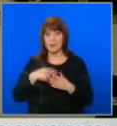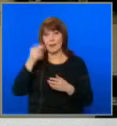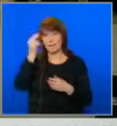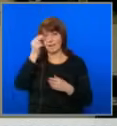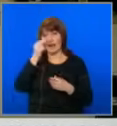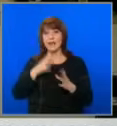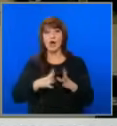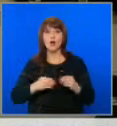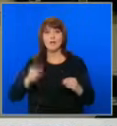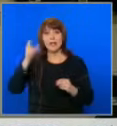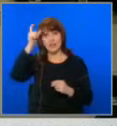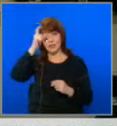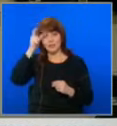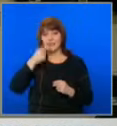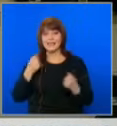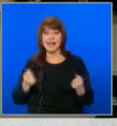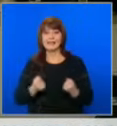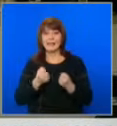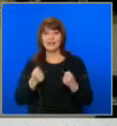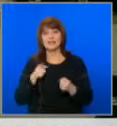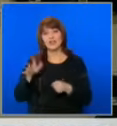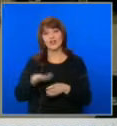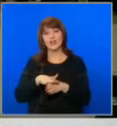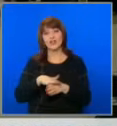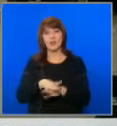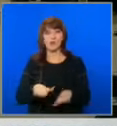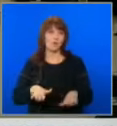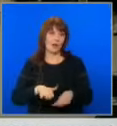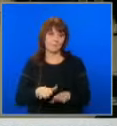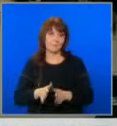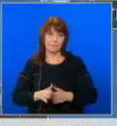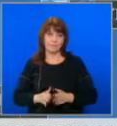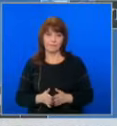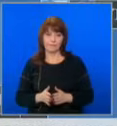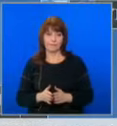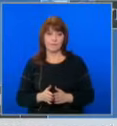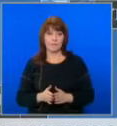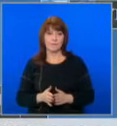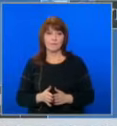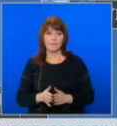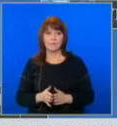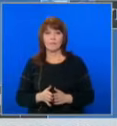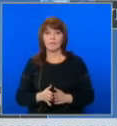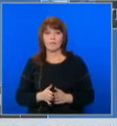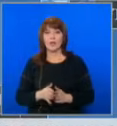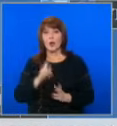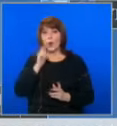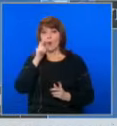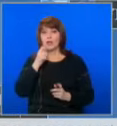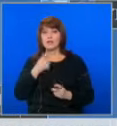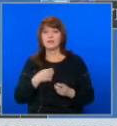турция за действията им в региона на черно море чуйте още от него